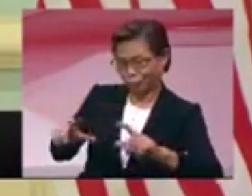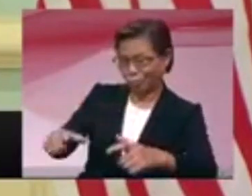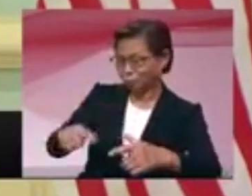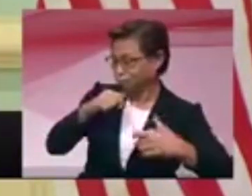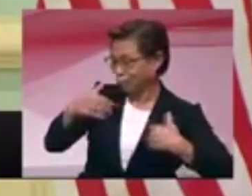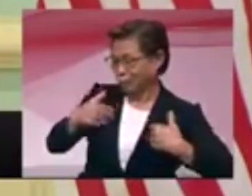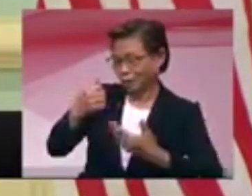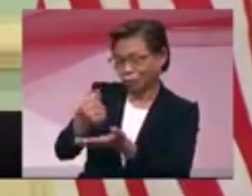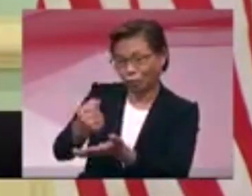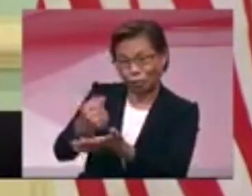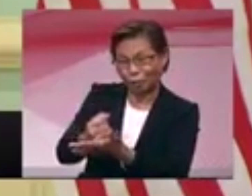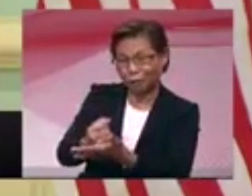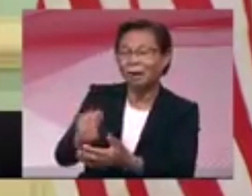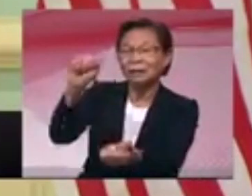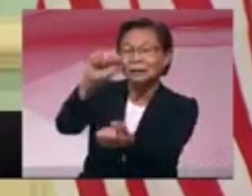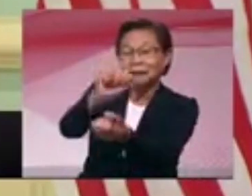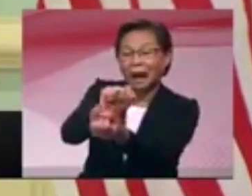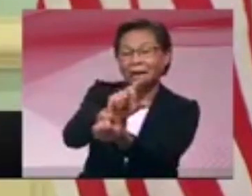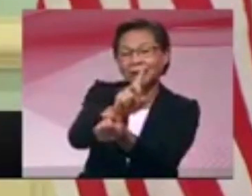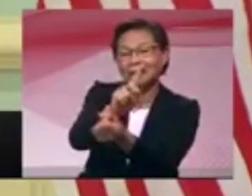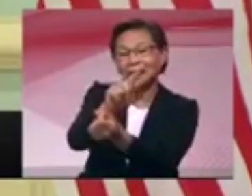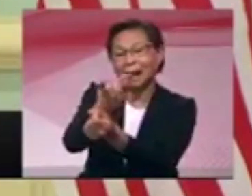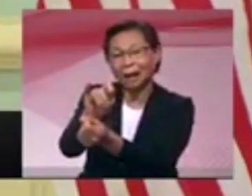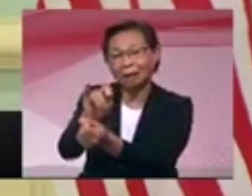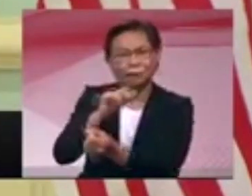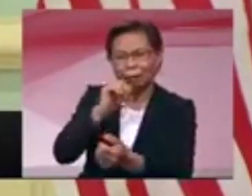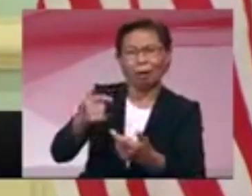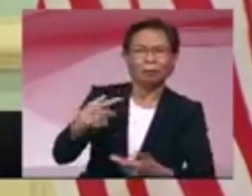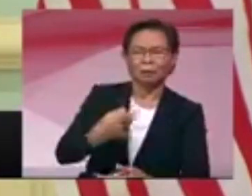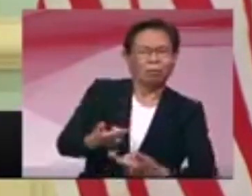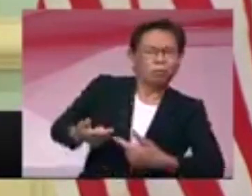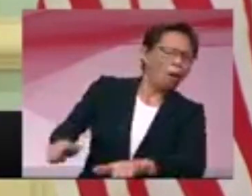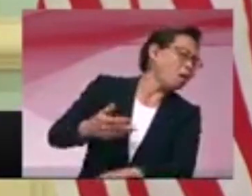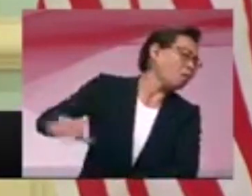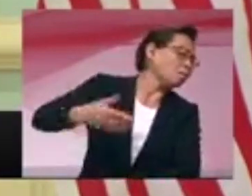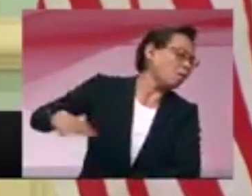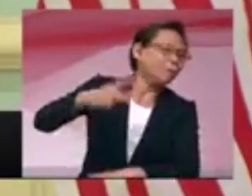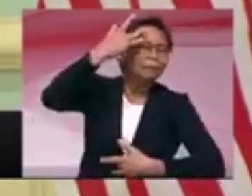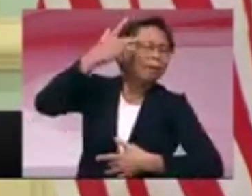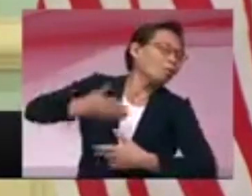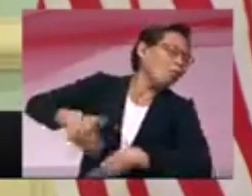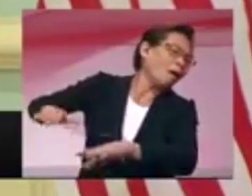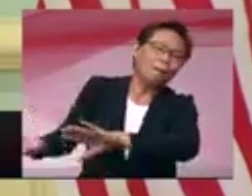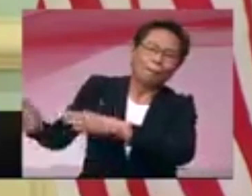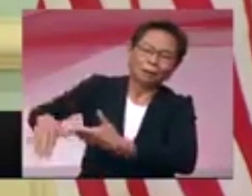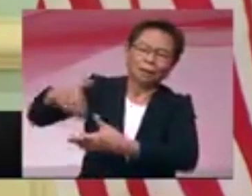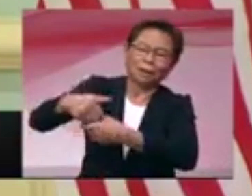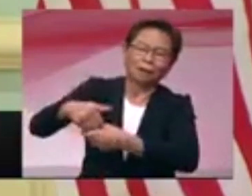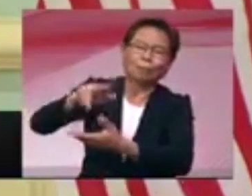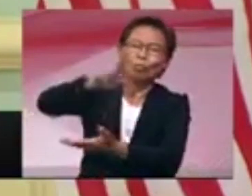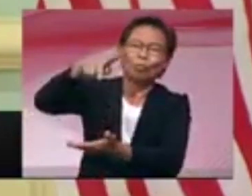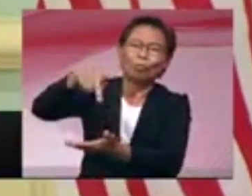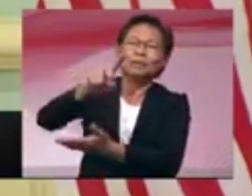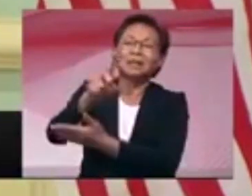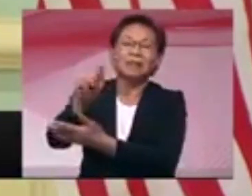yang ditahan di depo-depo tahanan, kita tidak biarkan mereka dijangkiti dan sakit dan meninggal di dalam pusat